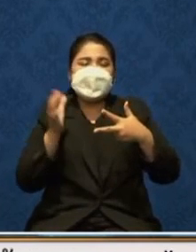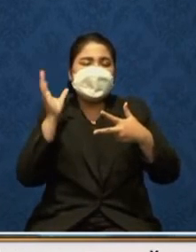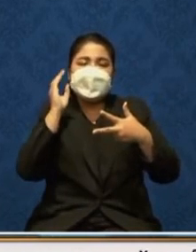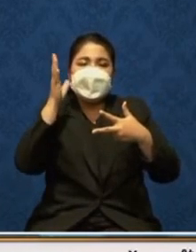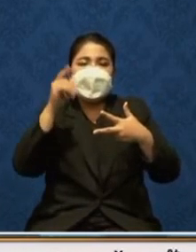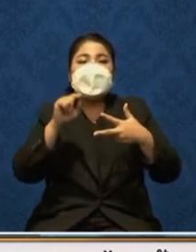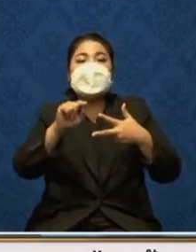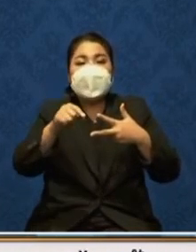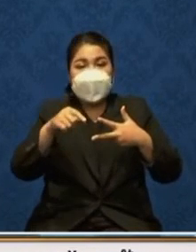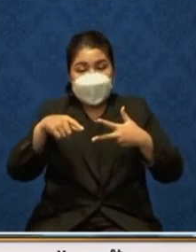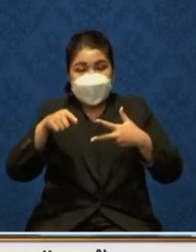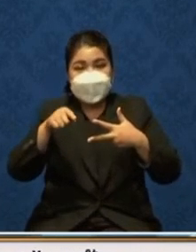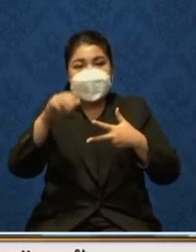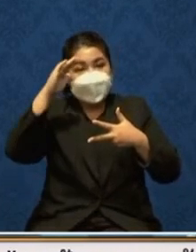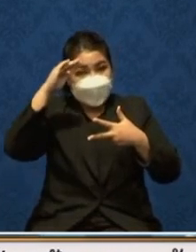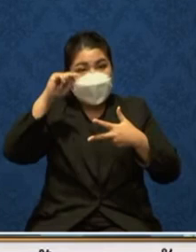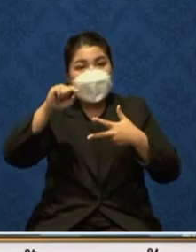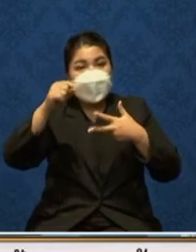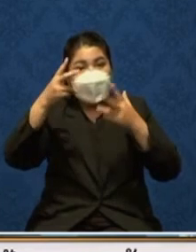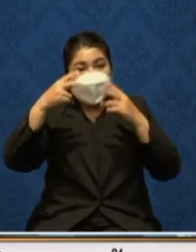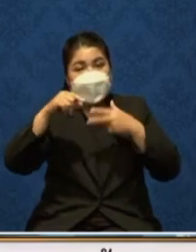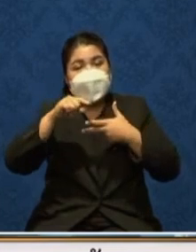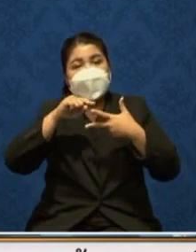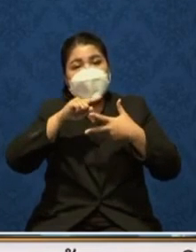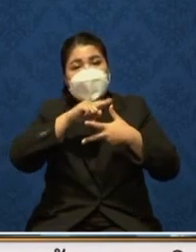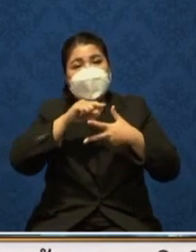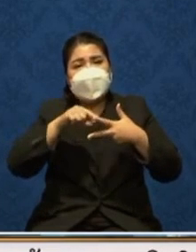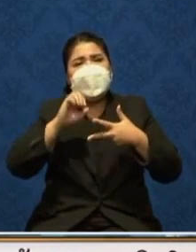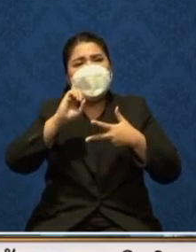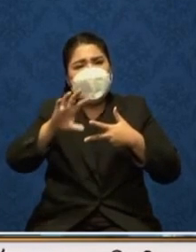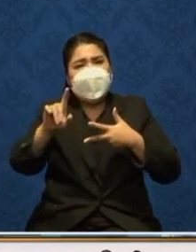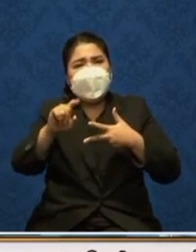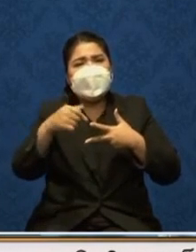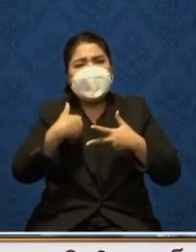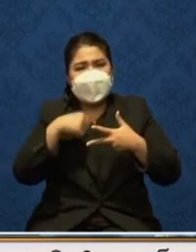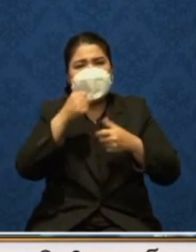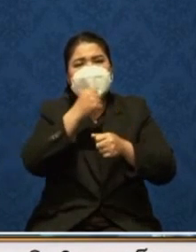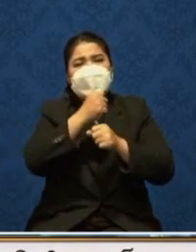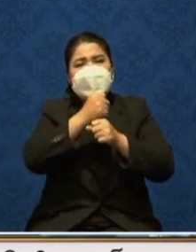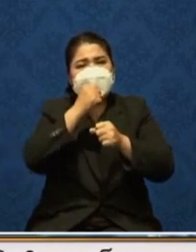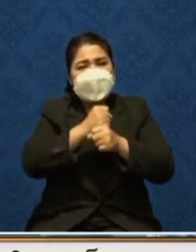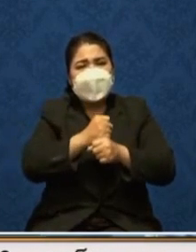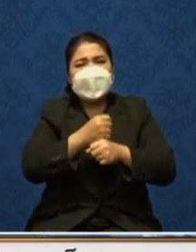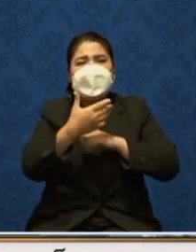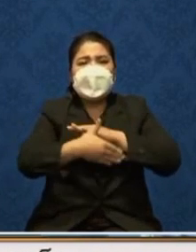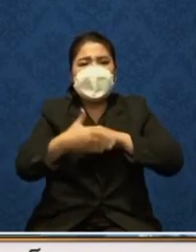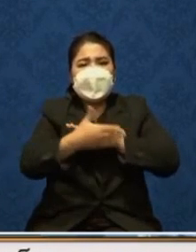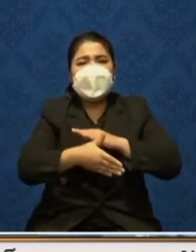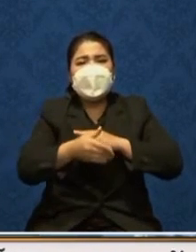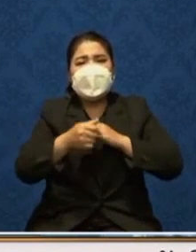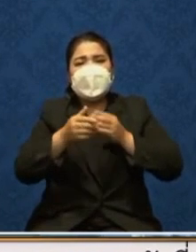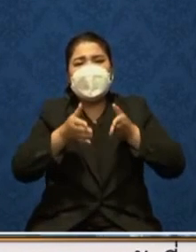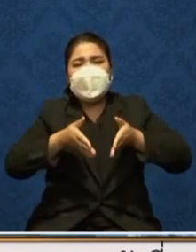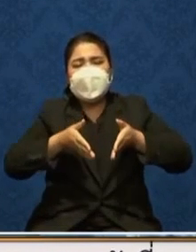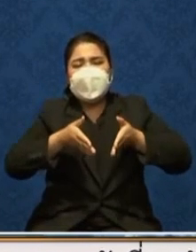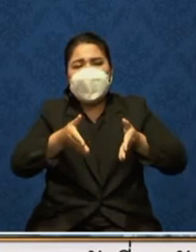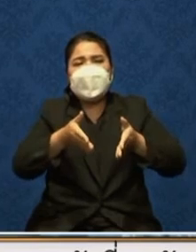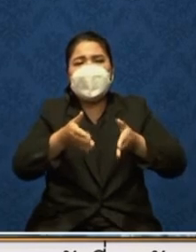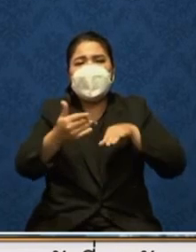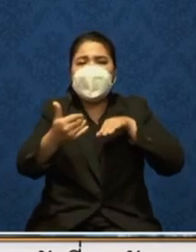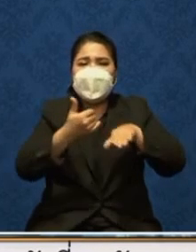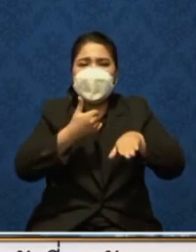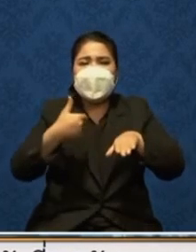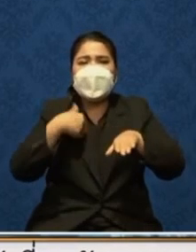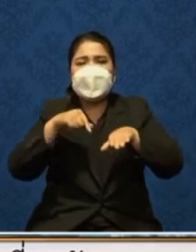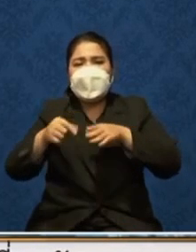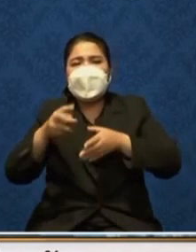ยุดยั growers ยืนหอยู่ไหมพูดดพร้มกันถนนางรไฟ ทรบายน้ำ singin Enter